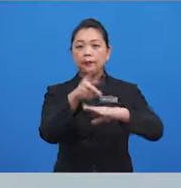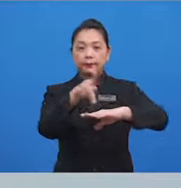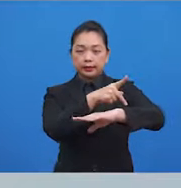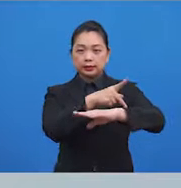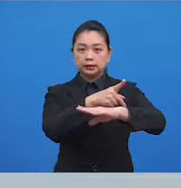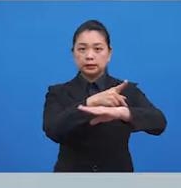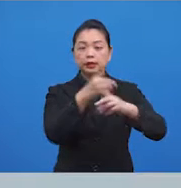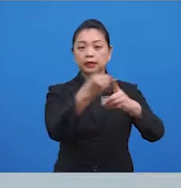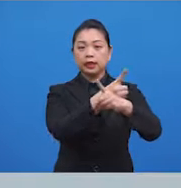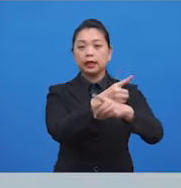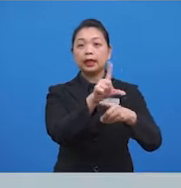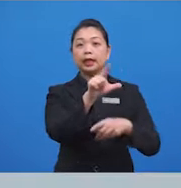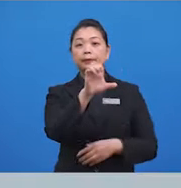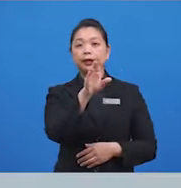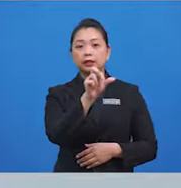panjang darab lebar.